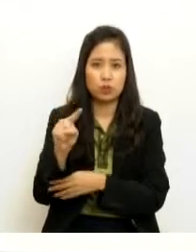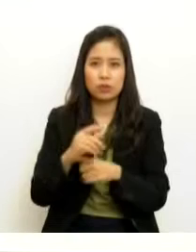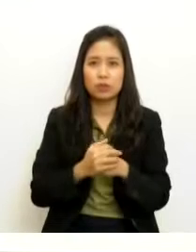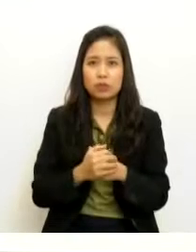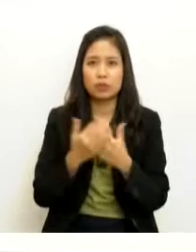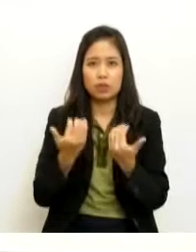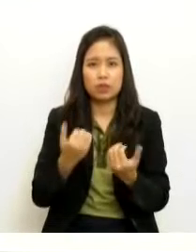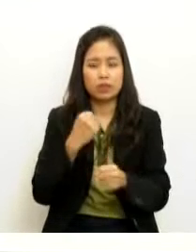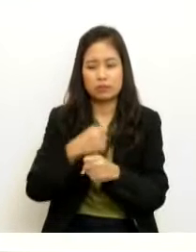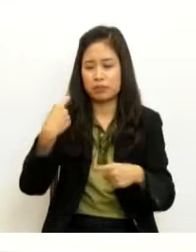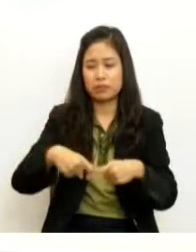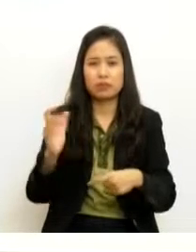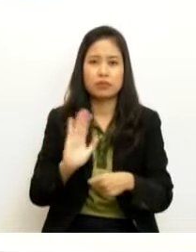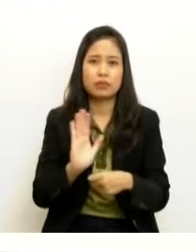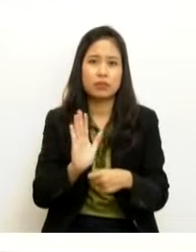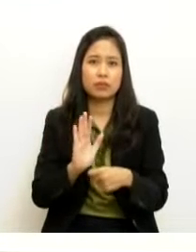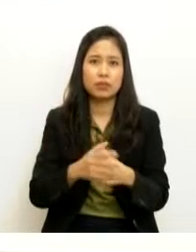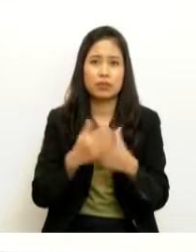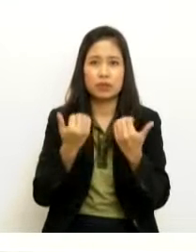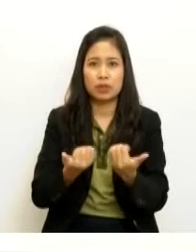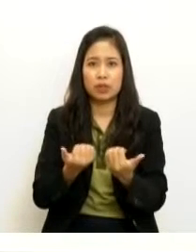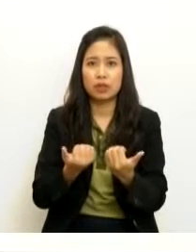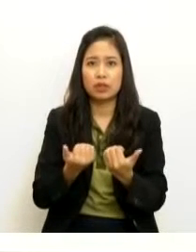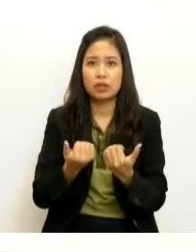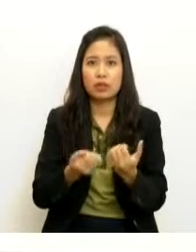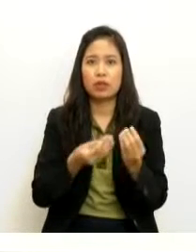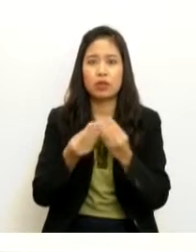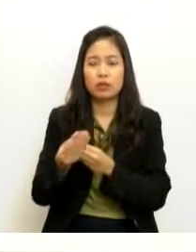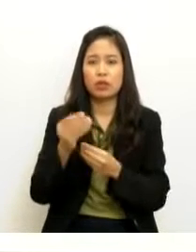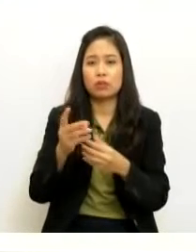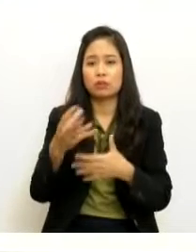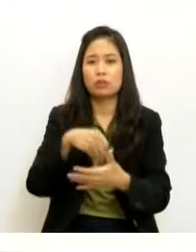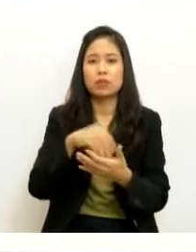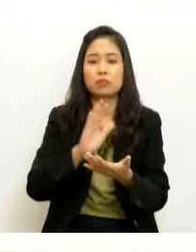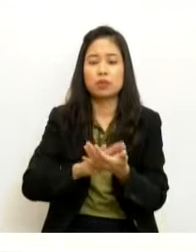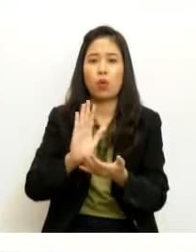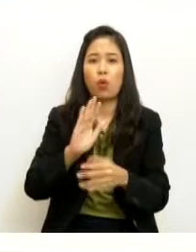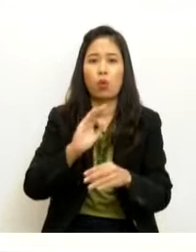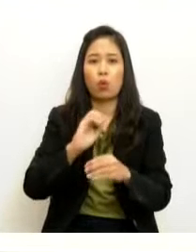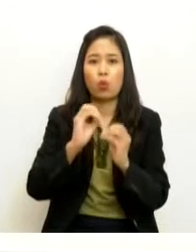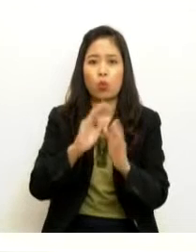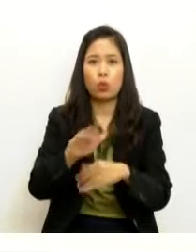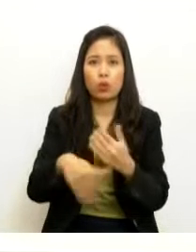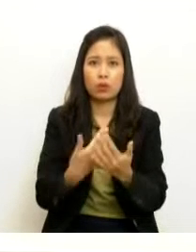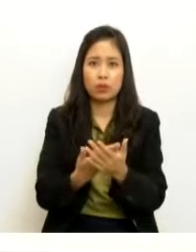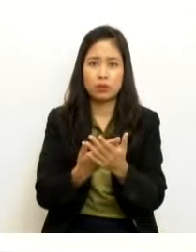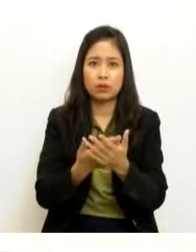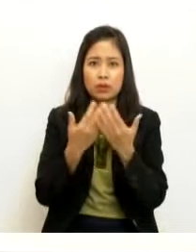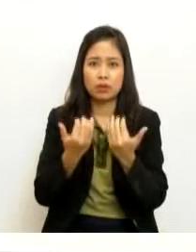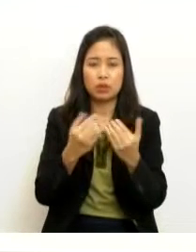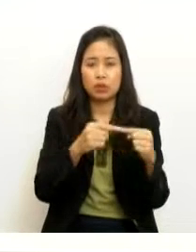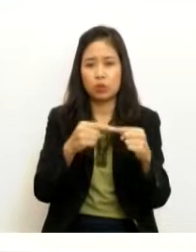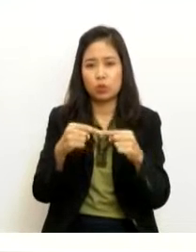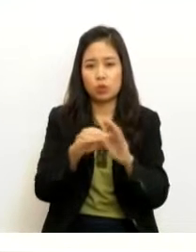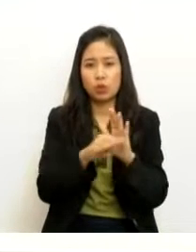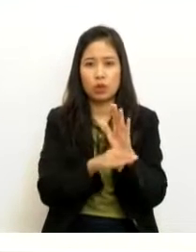ดว่ามันทำไม่ยากนะครับเพราะมันอยู่ในมือของคุณครูทุกคนซึ่งตรงนี้จะโยงไปสู่ขบวนการ